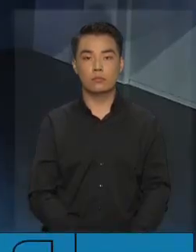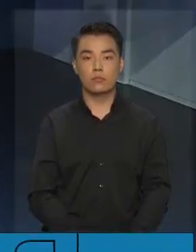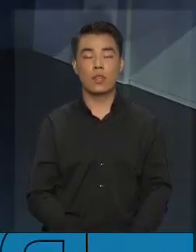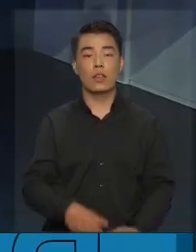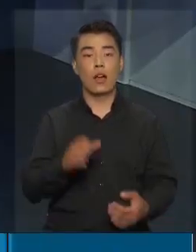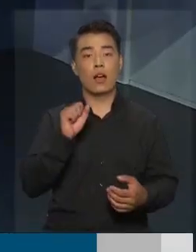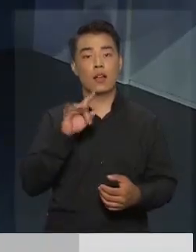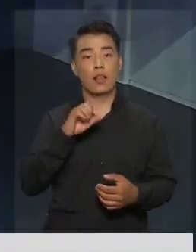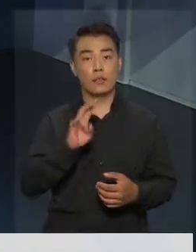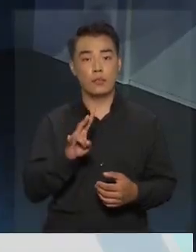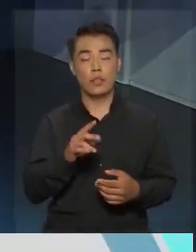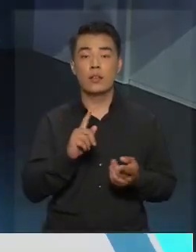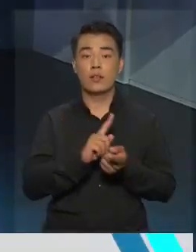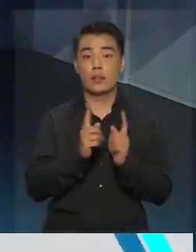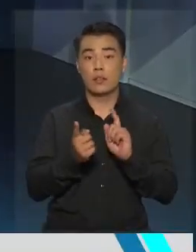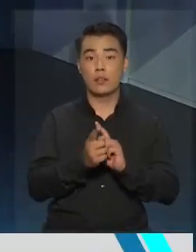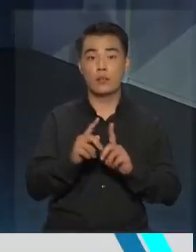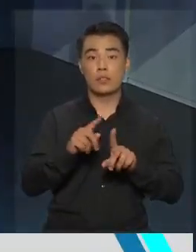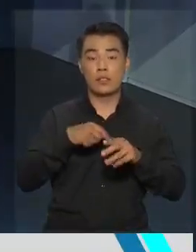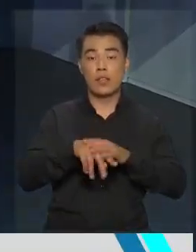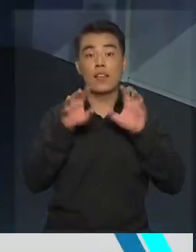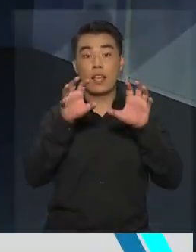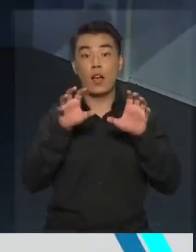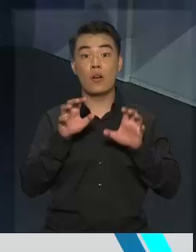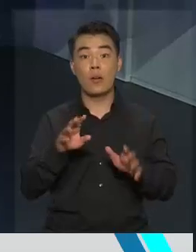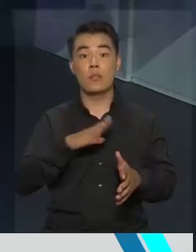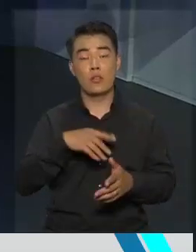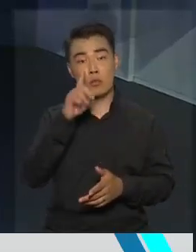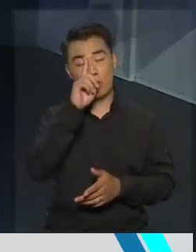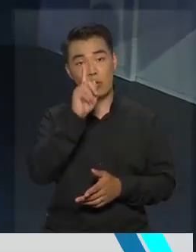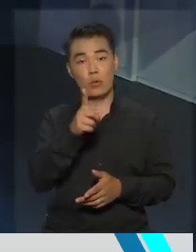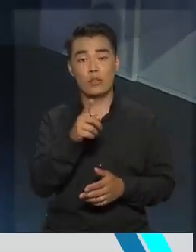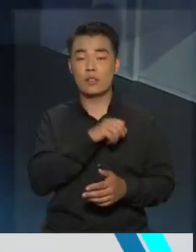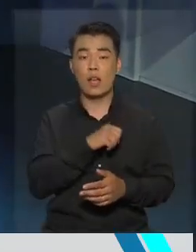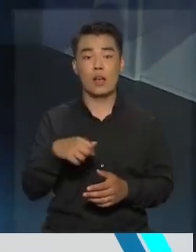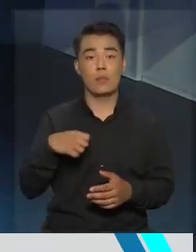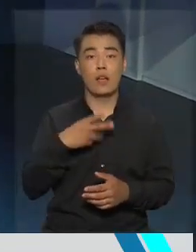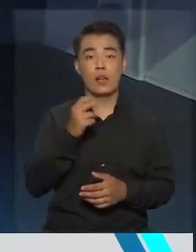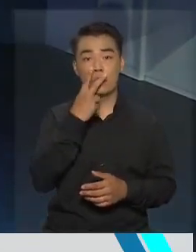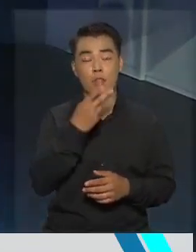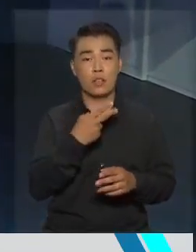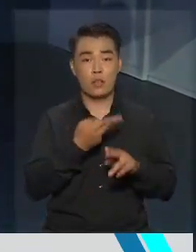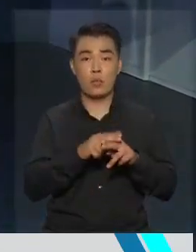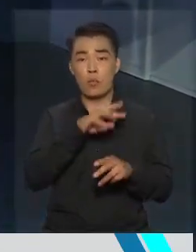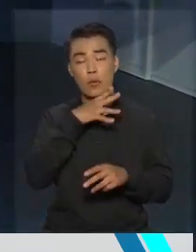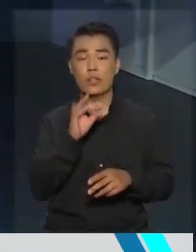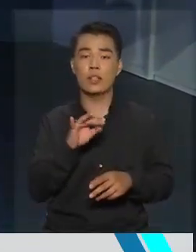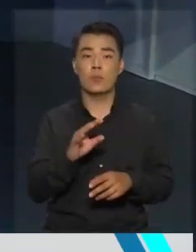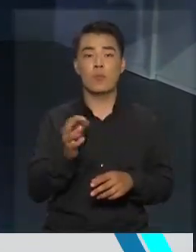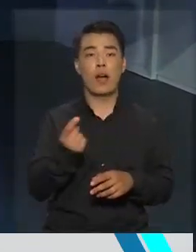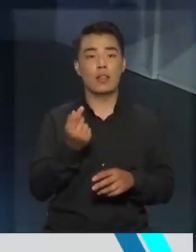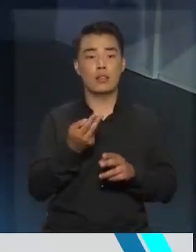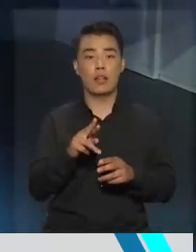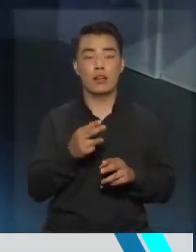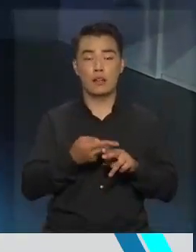Итак, Арман, референдум по изменению Конституции. Год, на ваш взгляд, это много или мало для